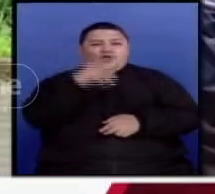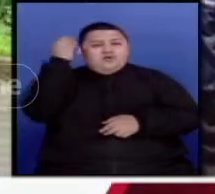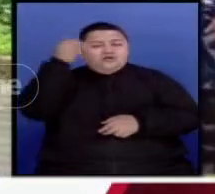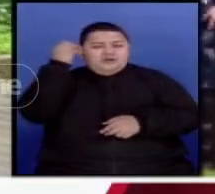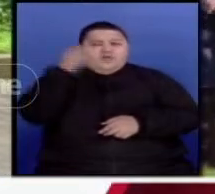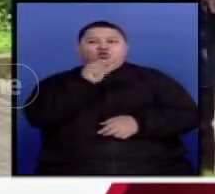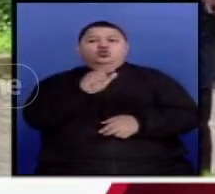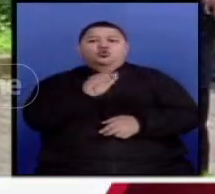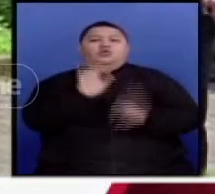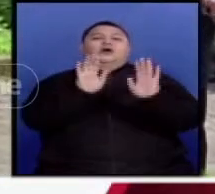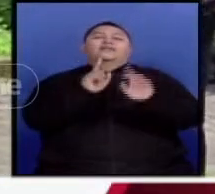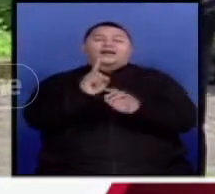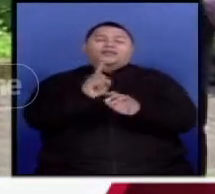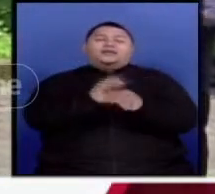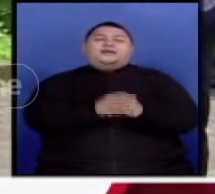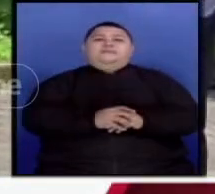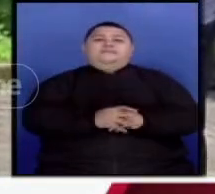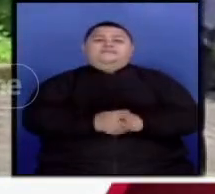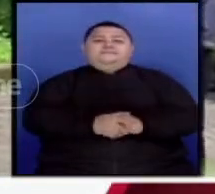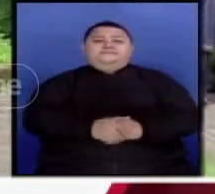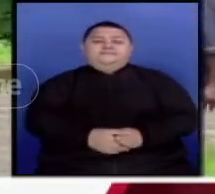untuk waspada.